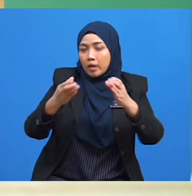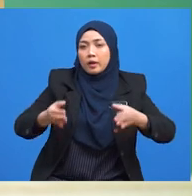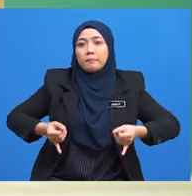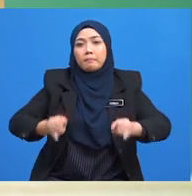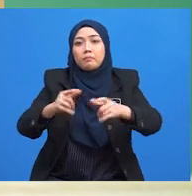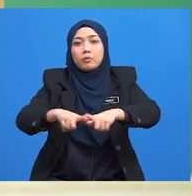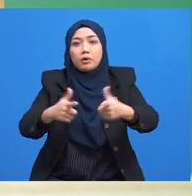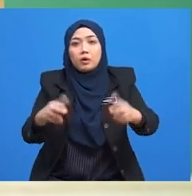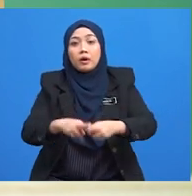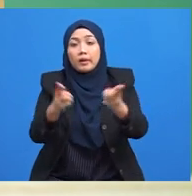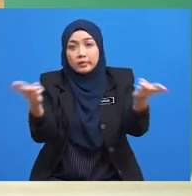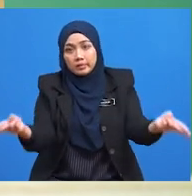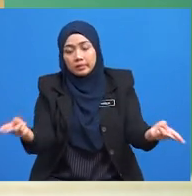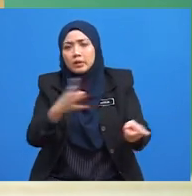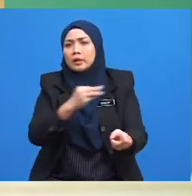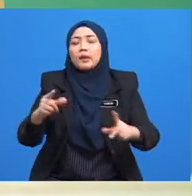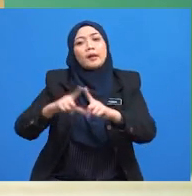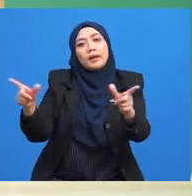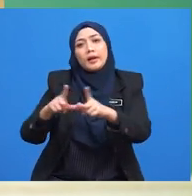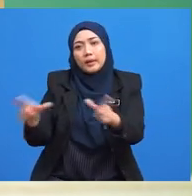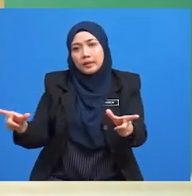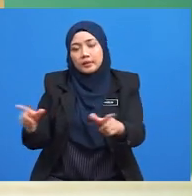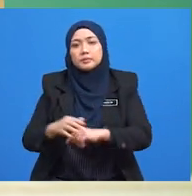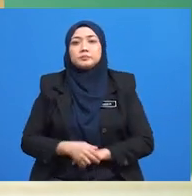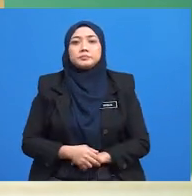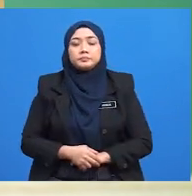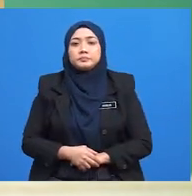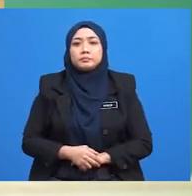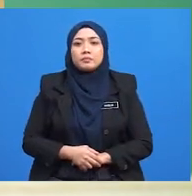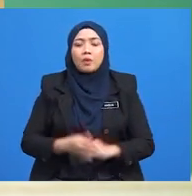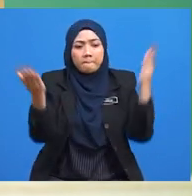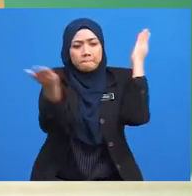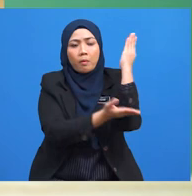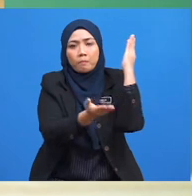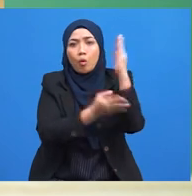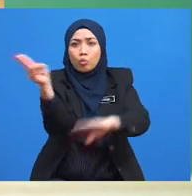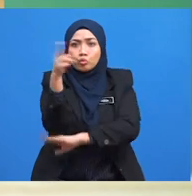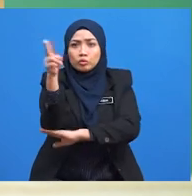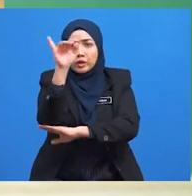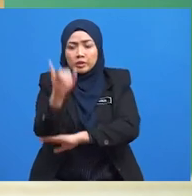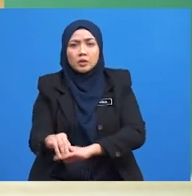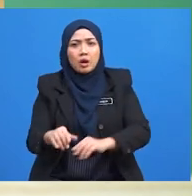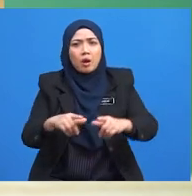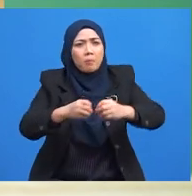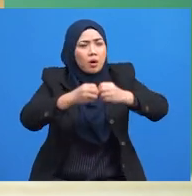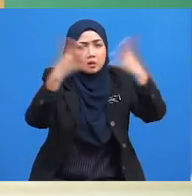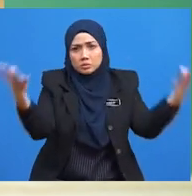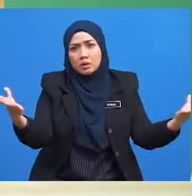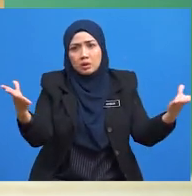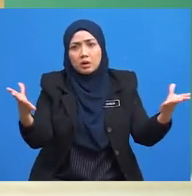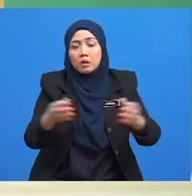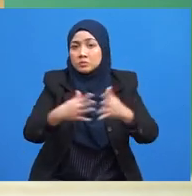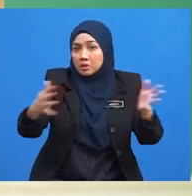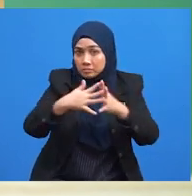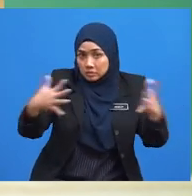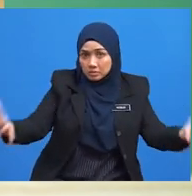dan sebagainya. Penebangan hutan secara besaran akan mengganggu sistem ekologi dan hal ini